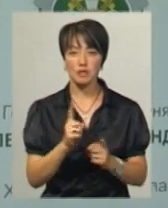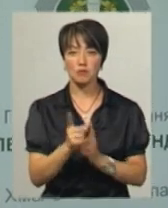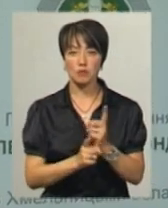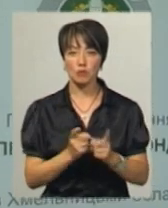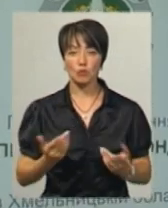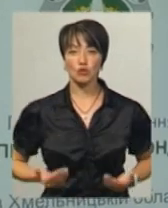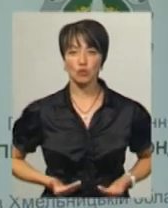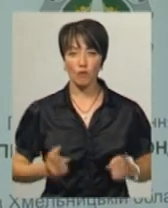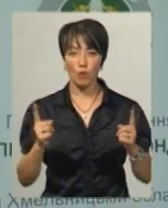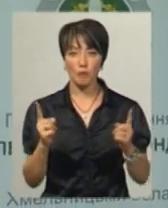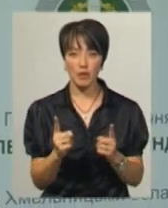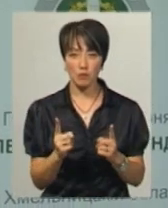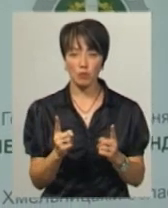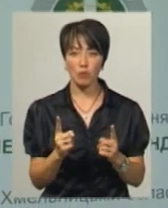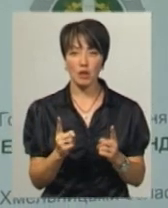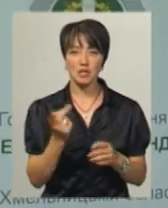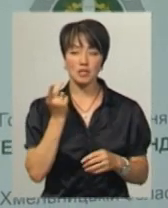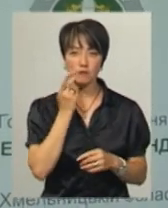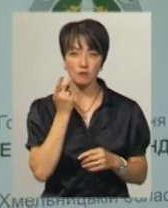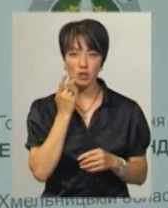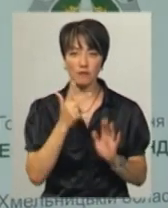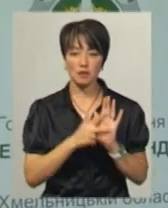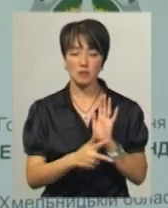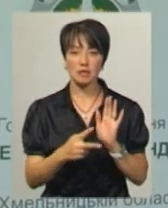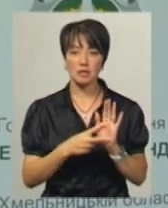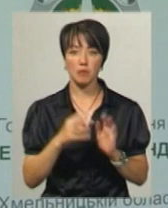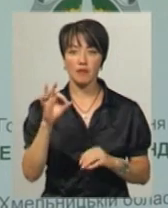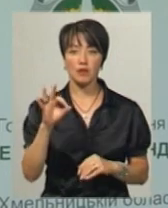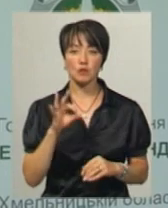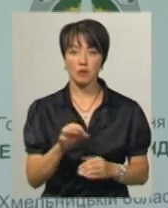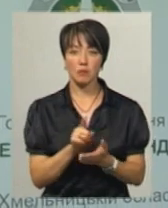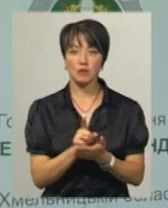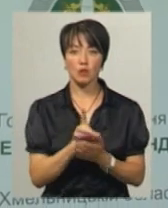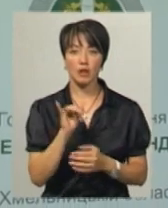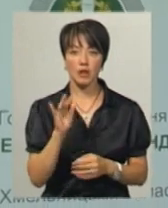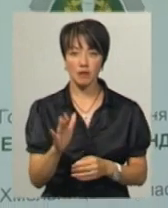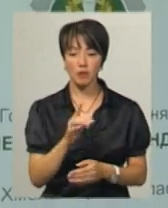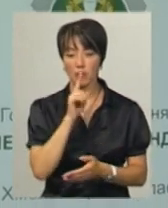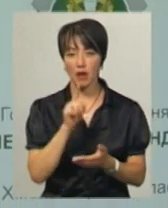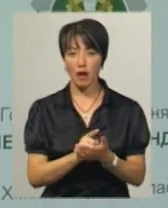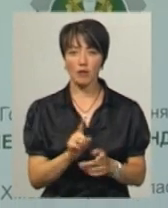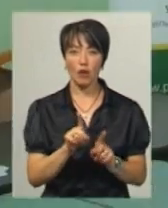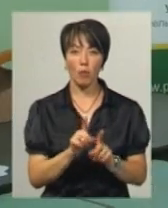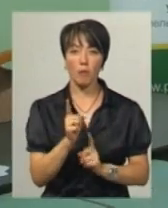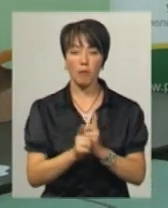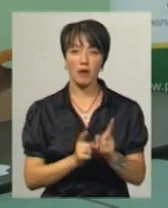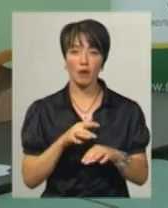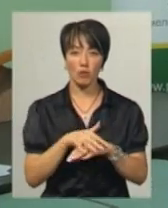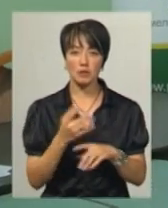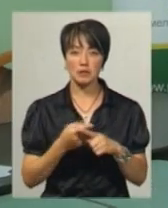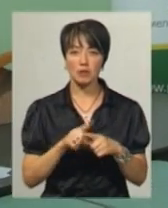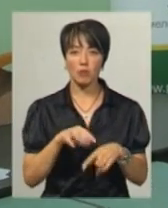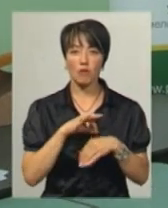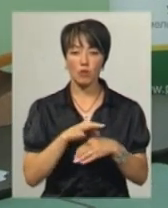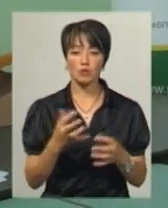прожиткового мінімуму, то, як зазвичай,% пенсіонерів підлягають такому перерахунку. Даний перерахунок